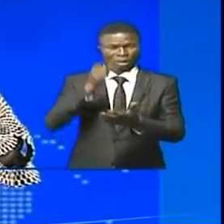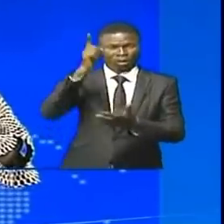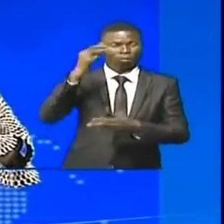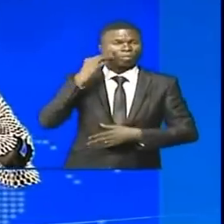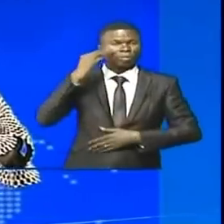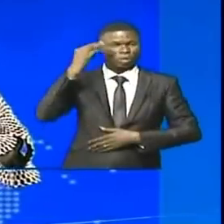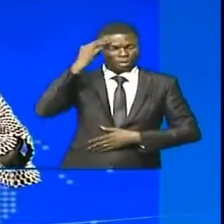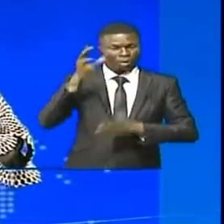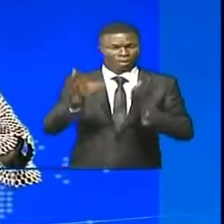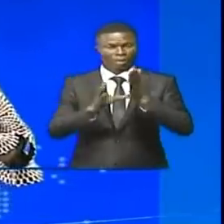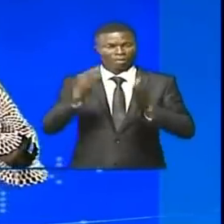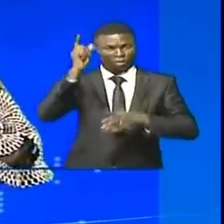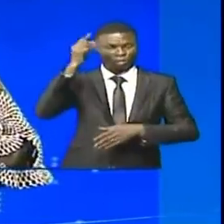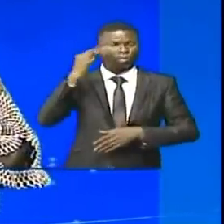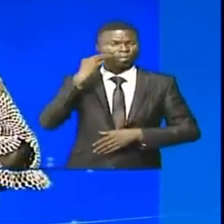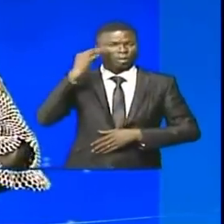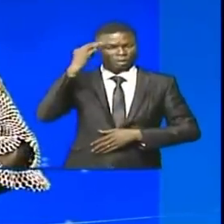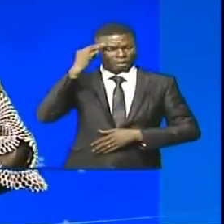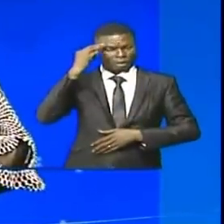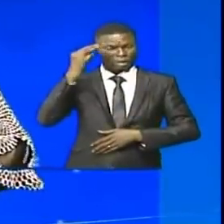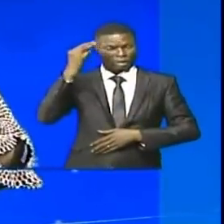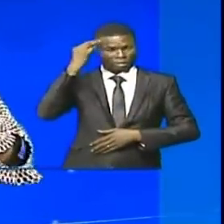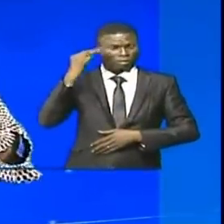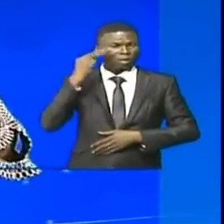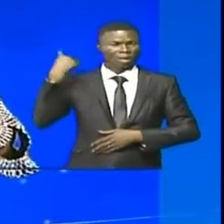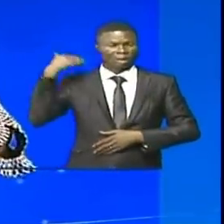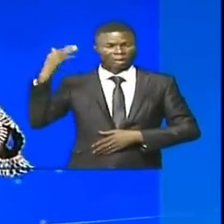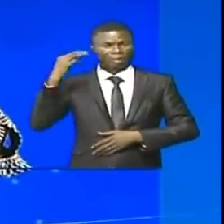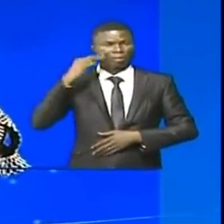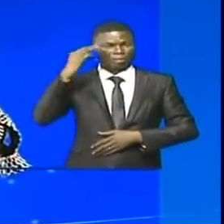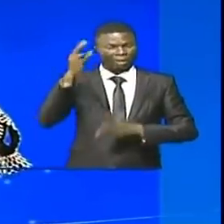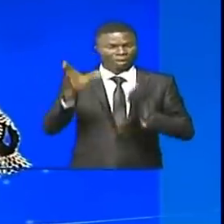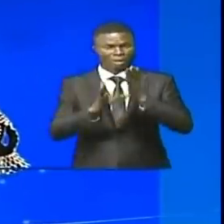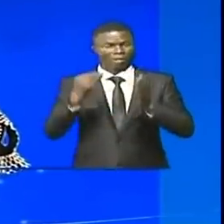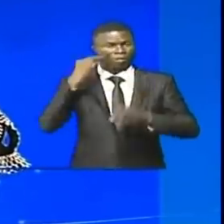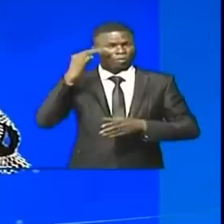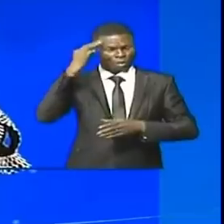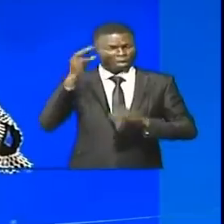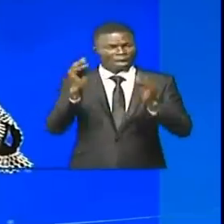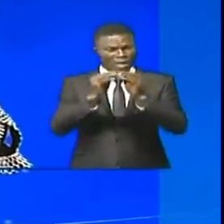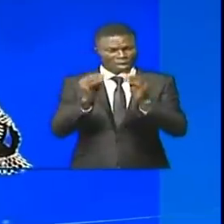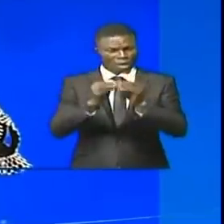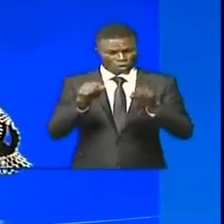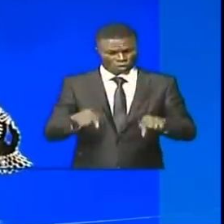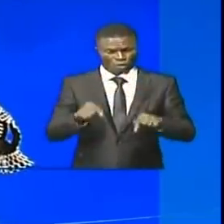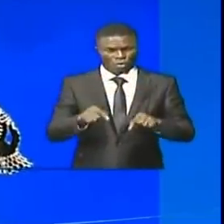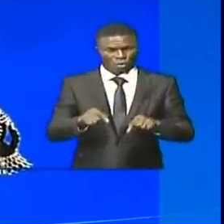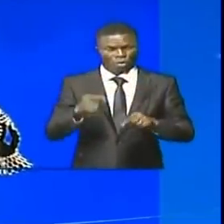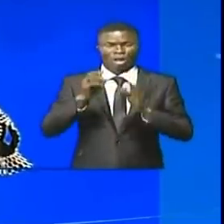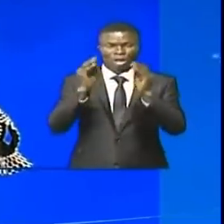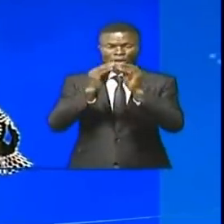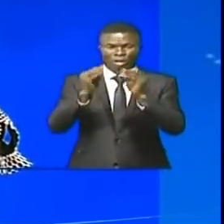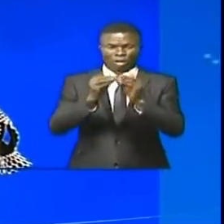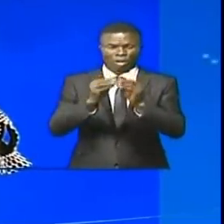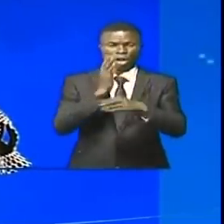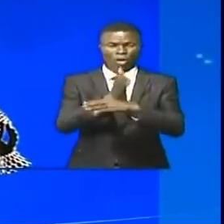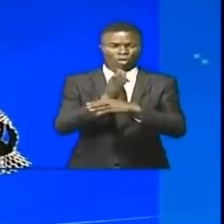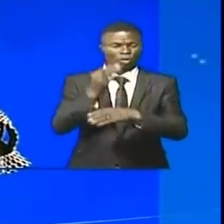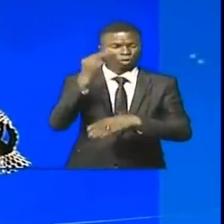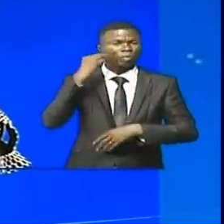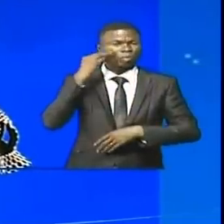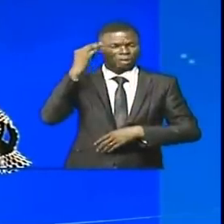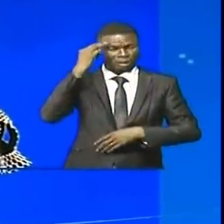premier ministre ministre d'état ministres et vice ministres se sont retrouvés pour la réunion du conseil des ministres